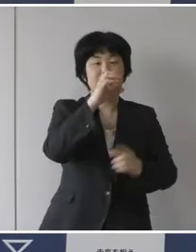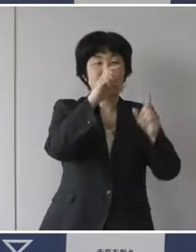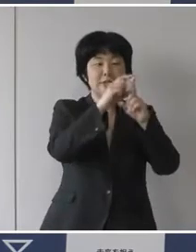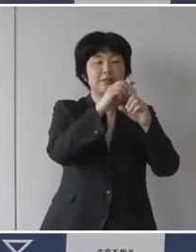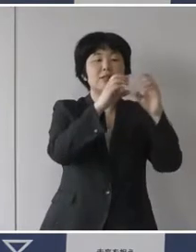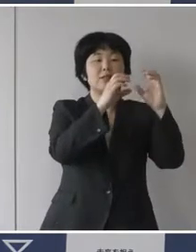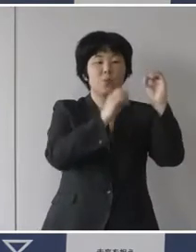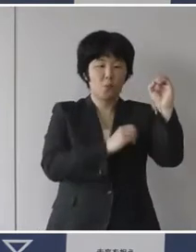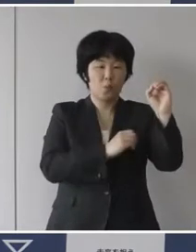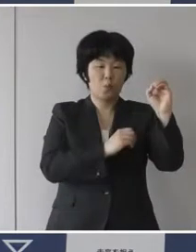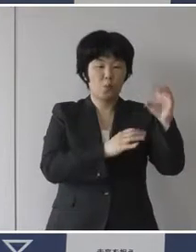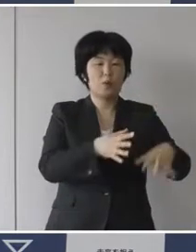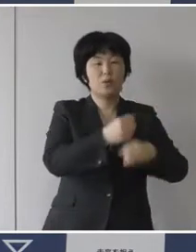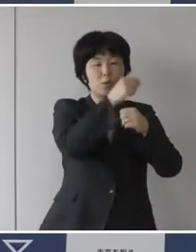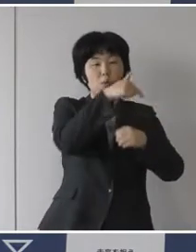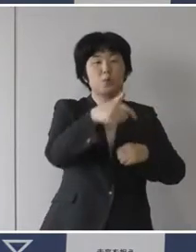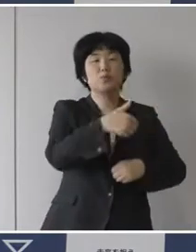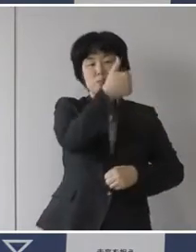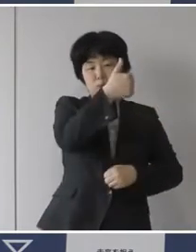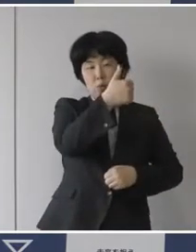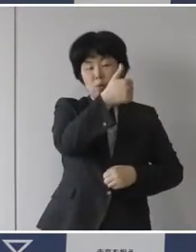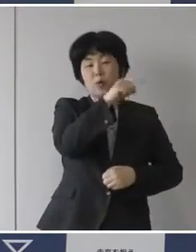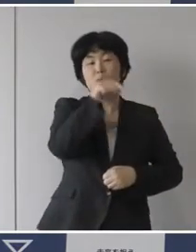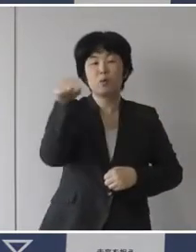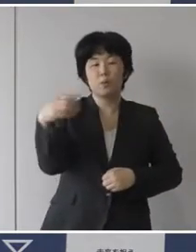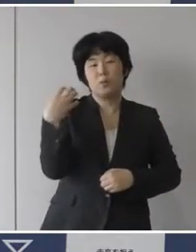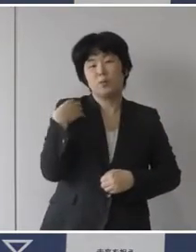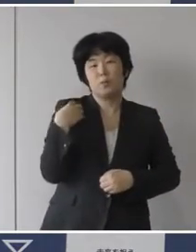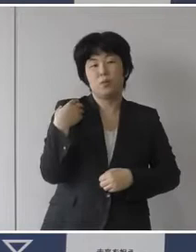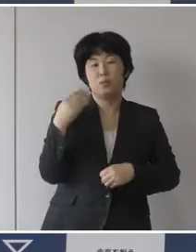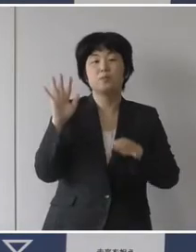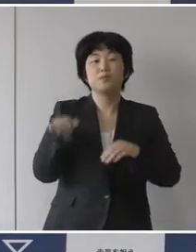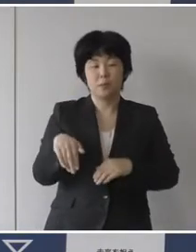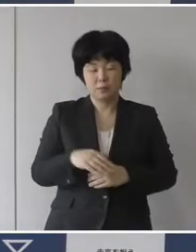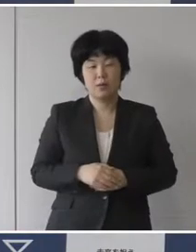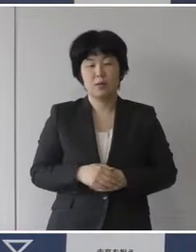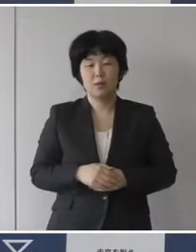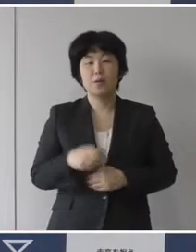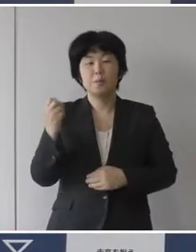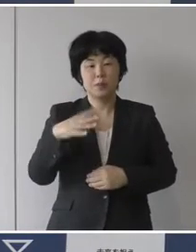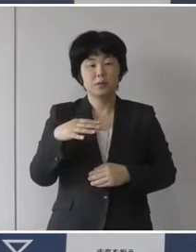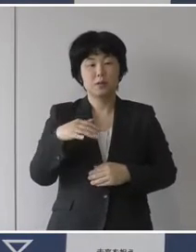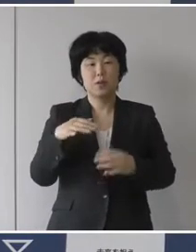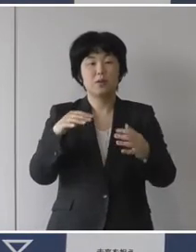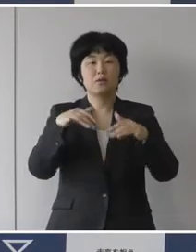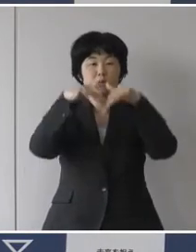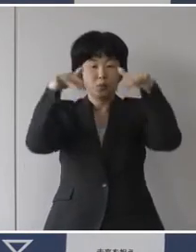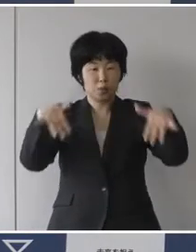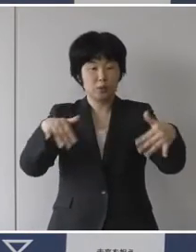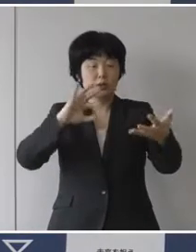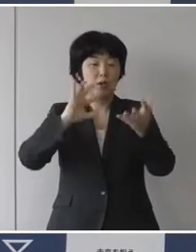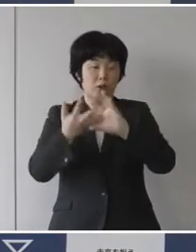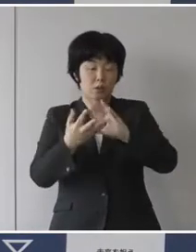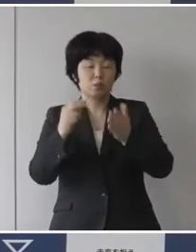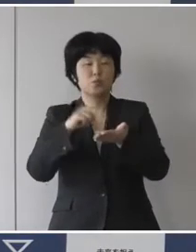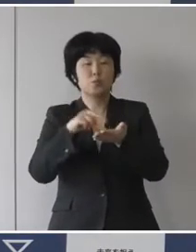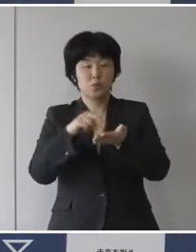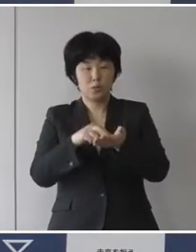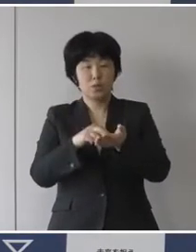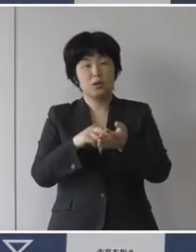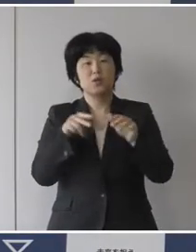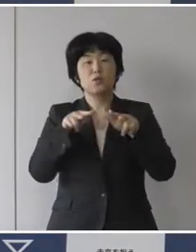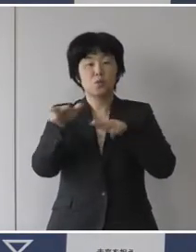ってきておりますけれども、それから機構改革を行いまして行政データ推進室